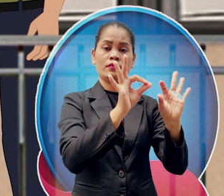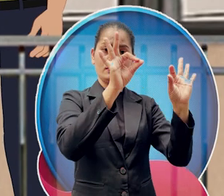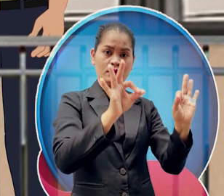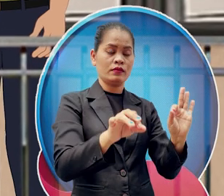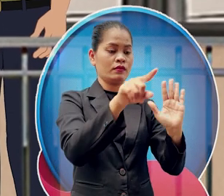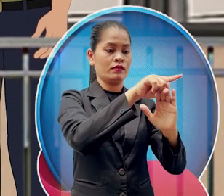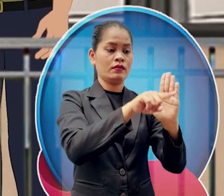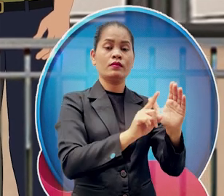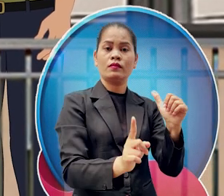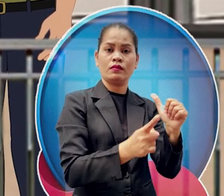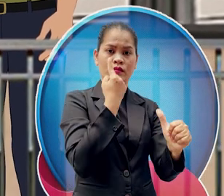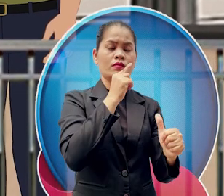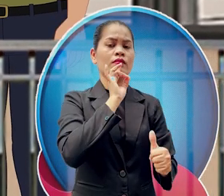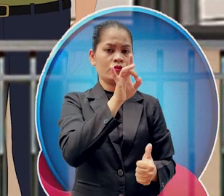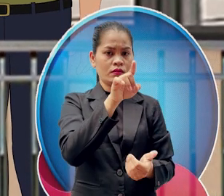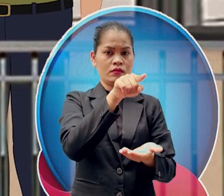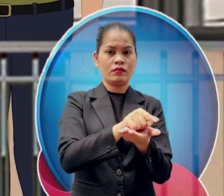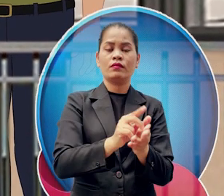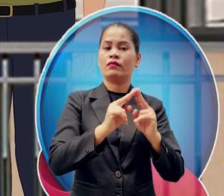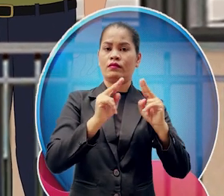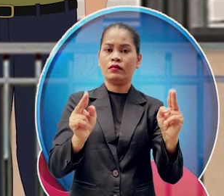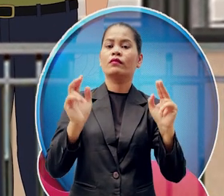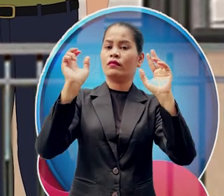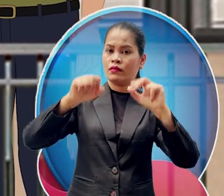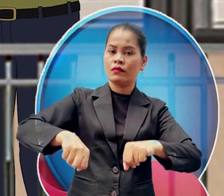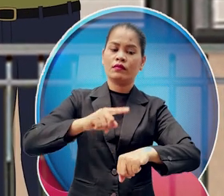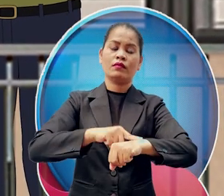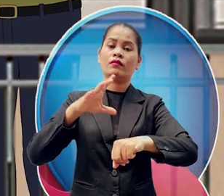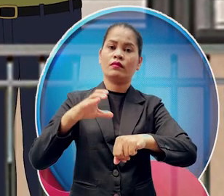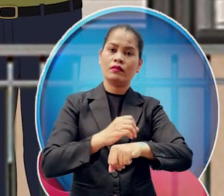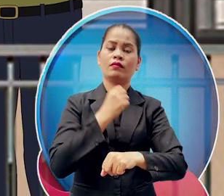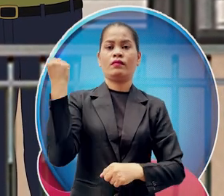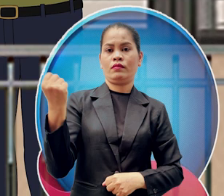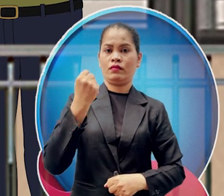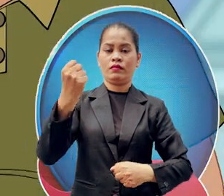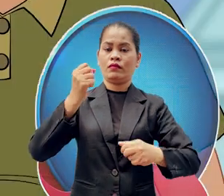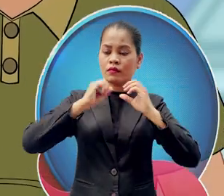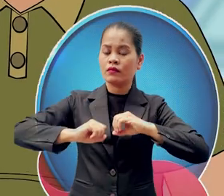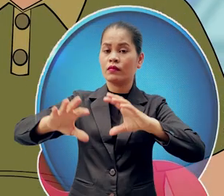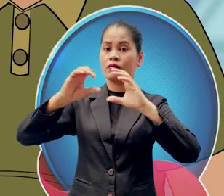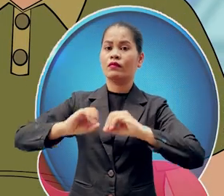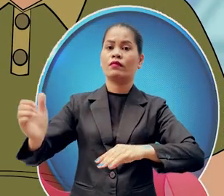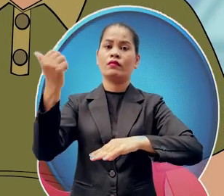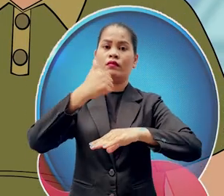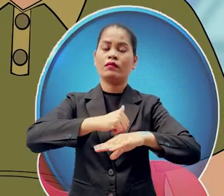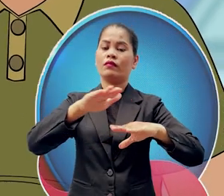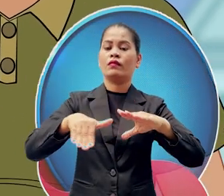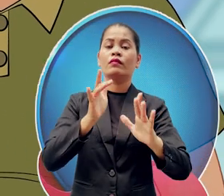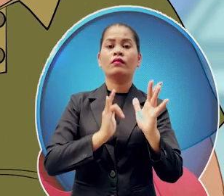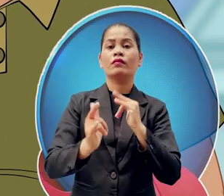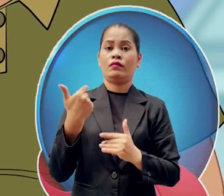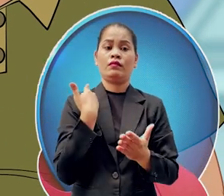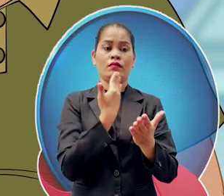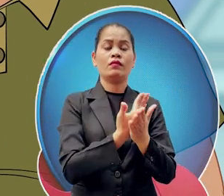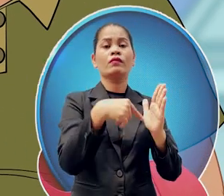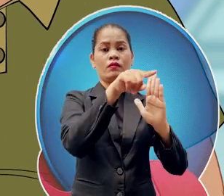ការពិនិត្យបញ្ជីបោះឆ្នោតដំបូងមានសារៈសំខាន់ណាស់អូនគឺធ្វើឲ្យយើងមានឱកាសប្តឹងតវ៉ាទៅក្រុមប្រឹក្សាឃុំសង្កាត់ក្នុងករណី